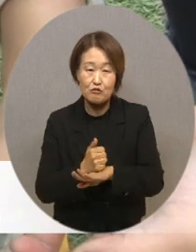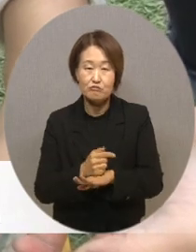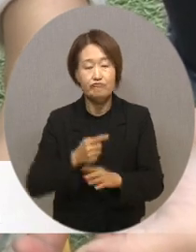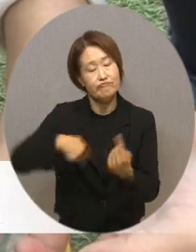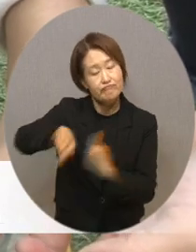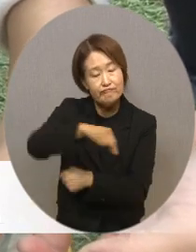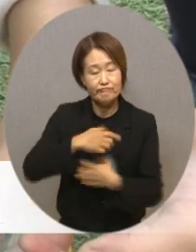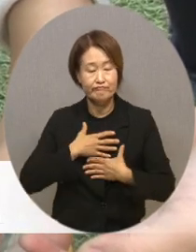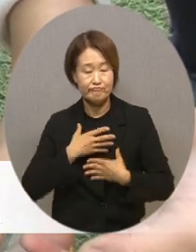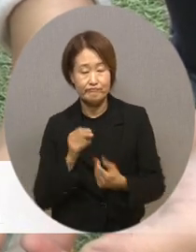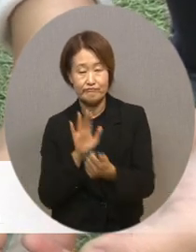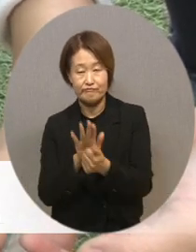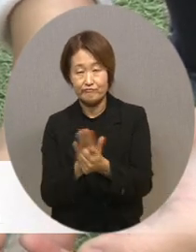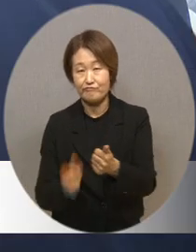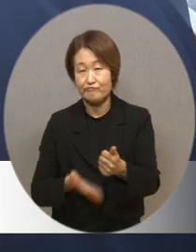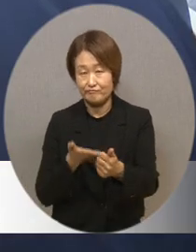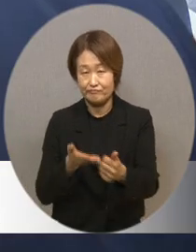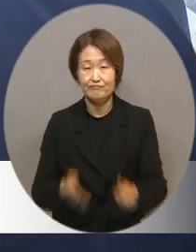도모하겠다는 정책입니다.